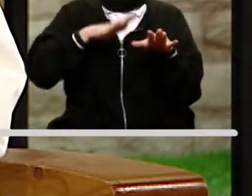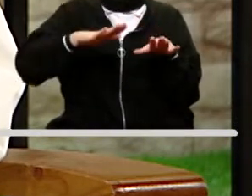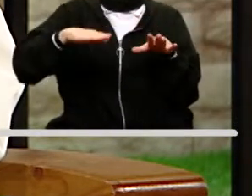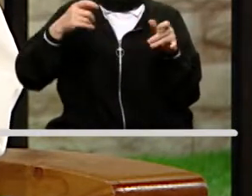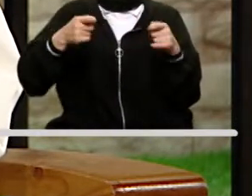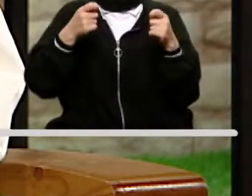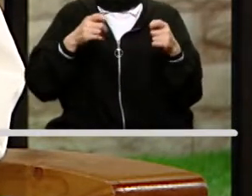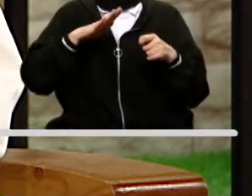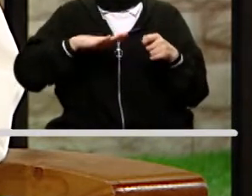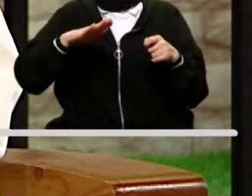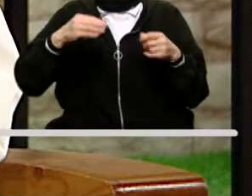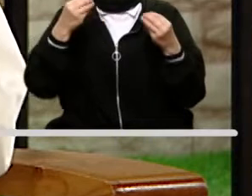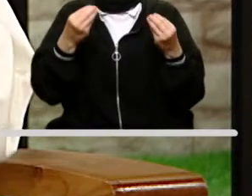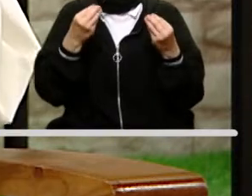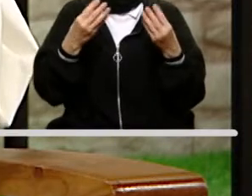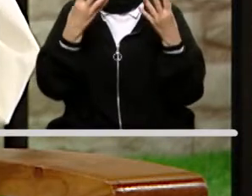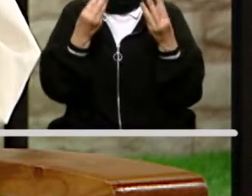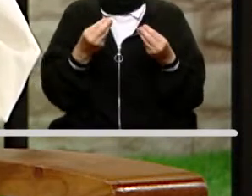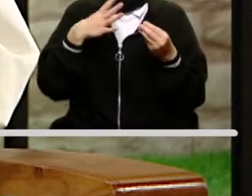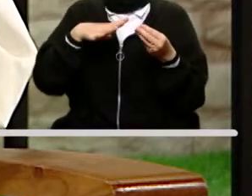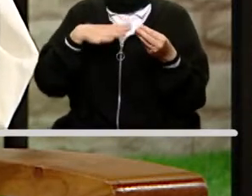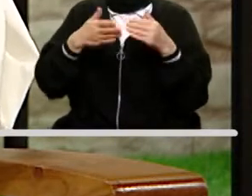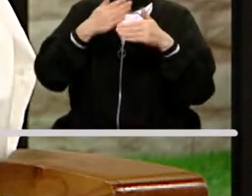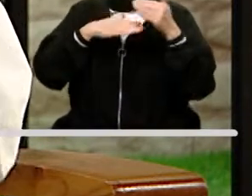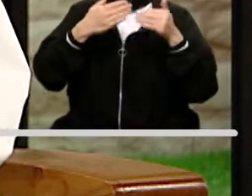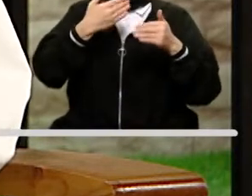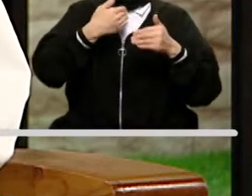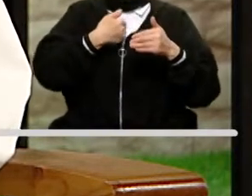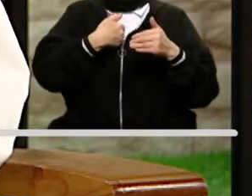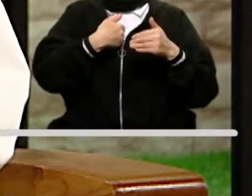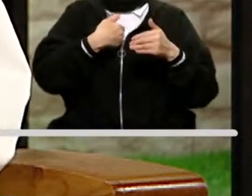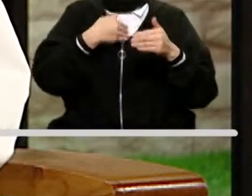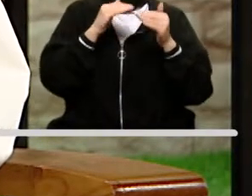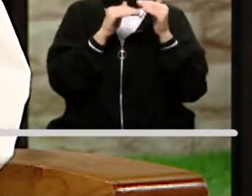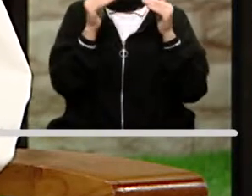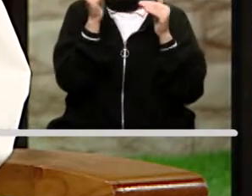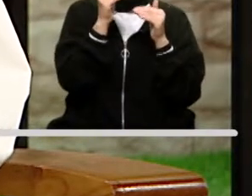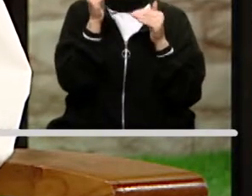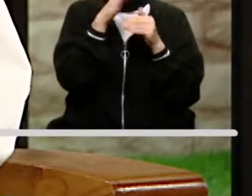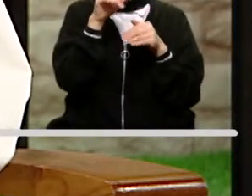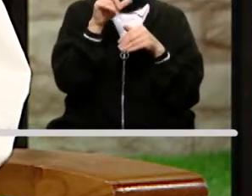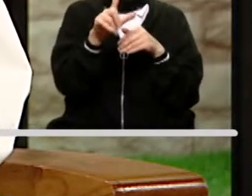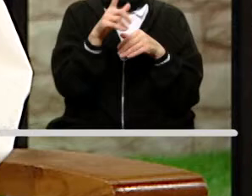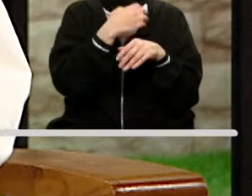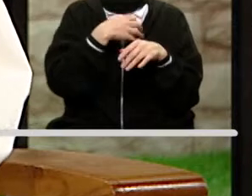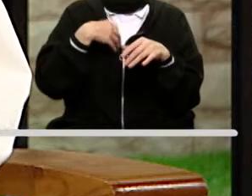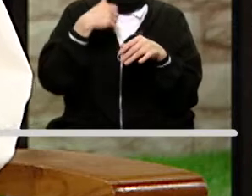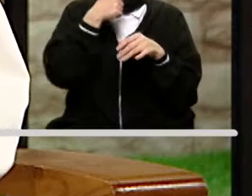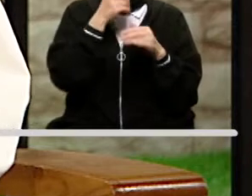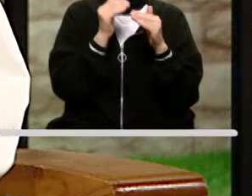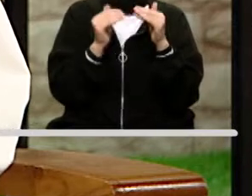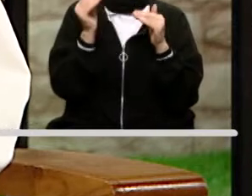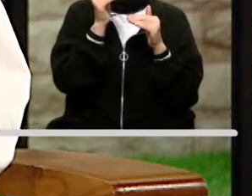çocuklarımızın iyi olmasını istiyorsak, bir şeyler yapmak istiyorsak önce ben. Önce anne, önce baba, önce ebeveyn bu duygusunu